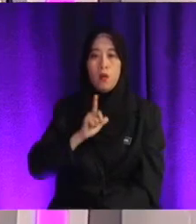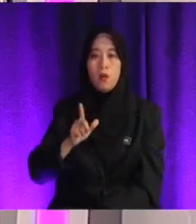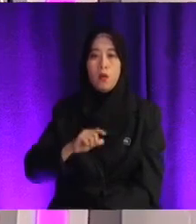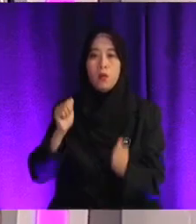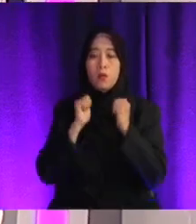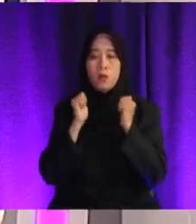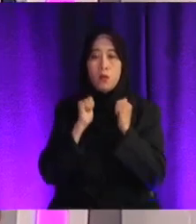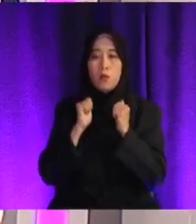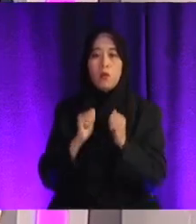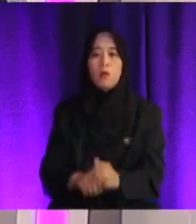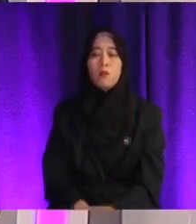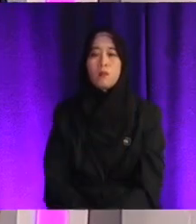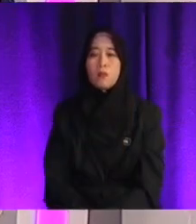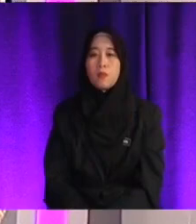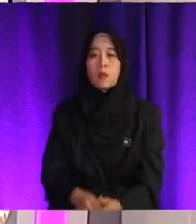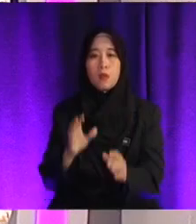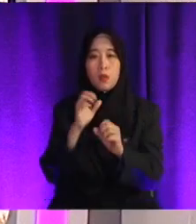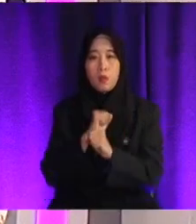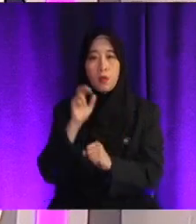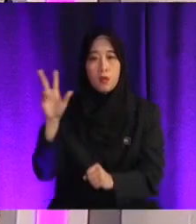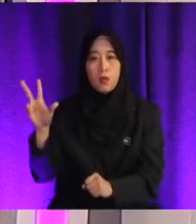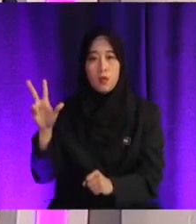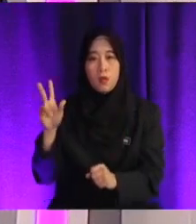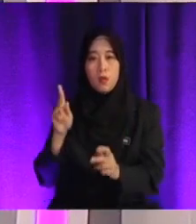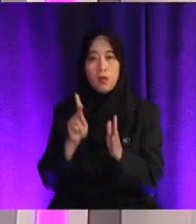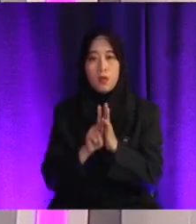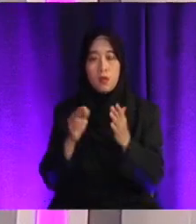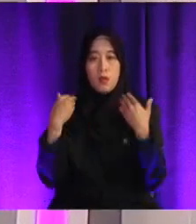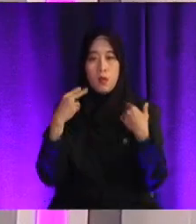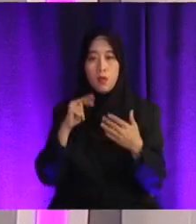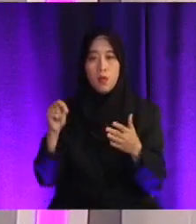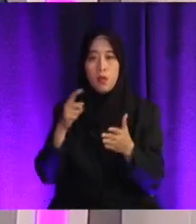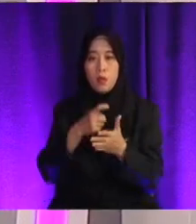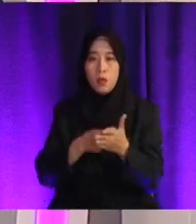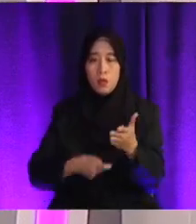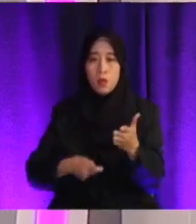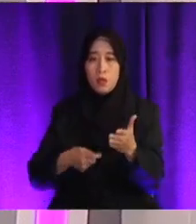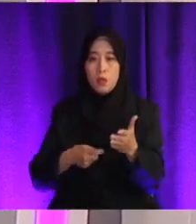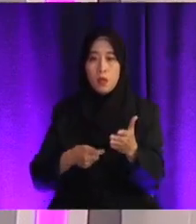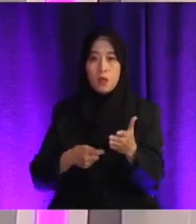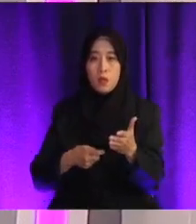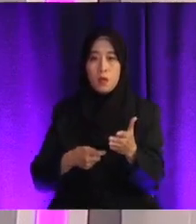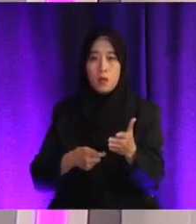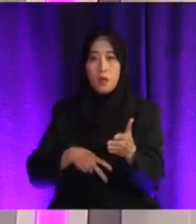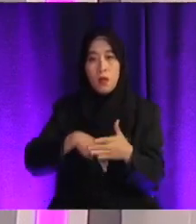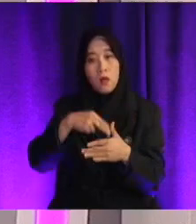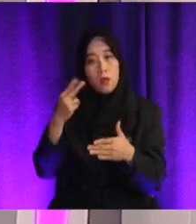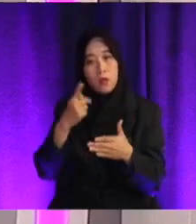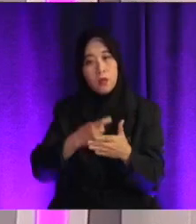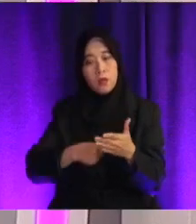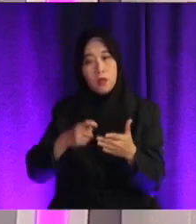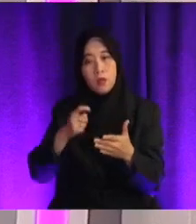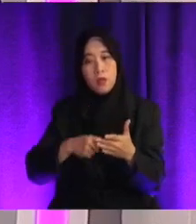mesti infinity. Dapat je tiga keadaan ni dan hasil nilai meter pelbagai automatik laras suhu tu dalam keadaan baik.